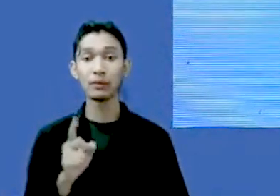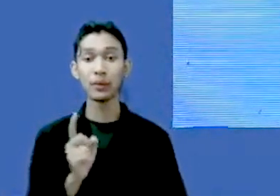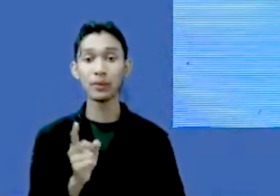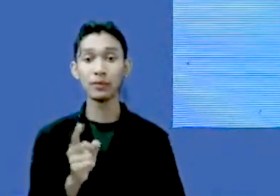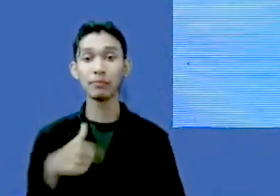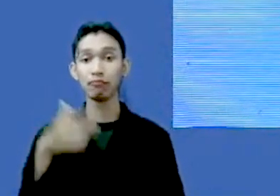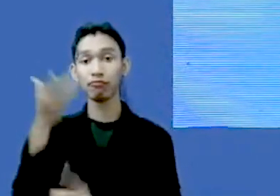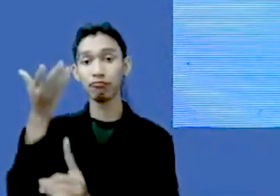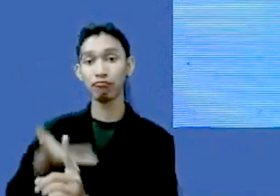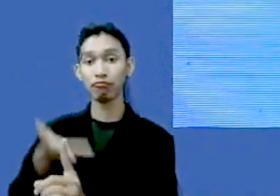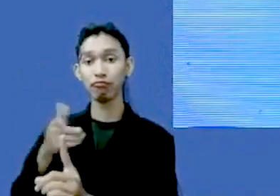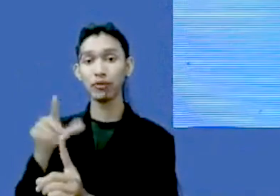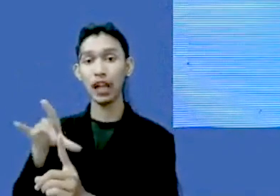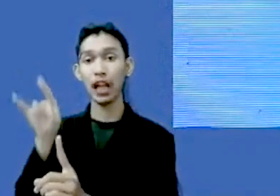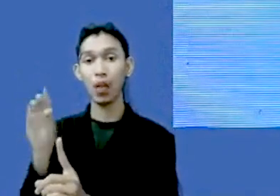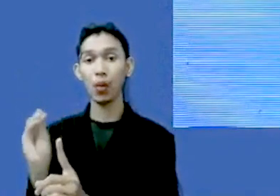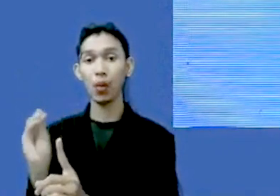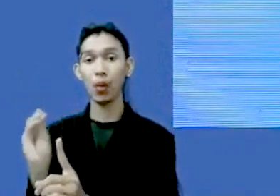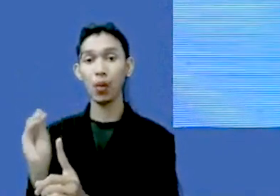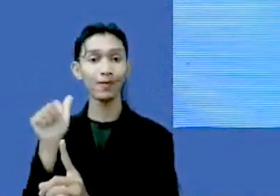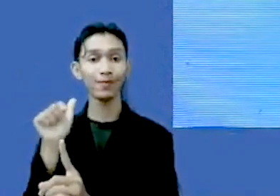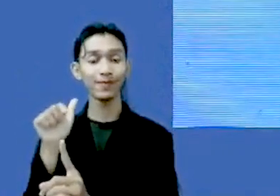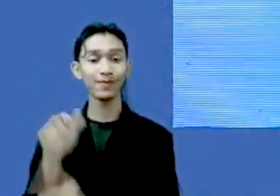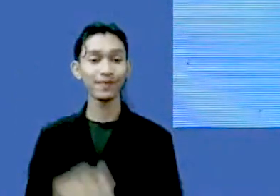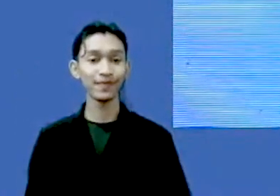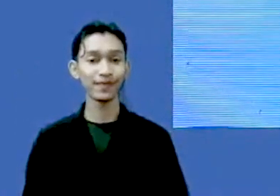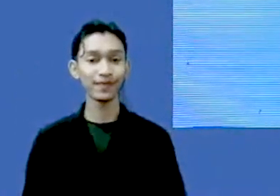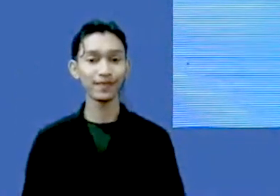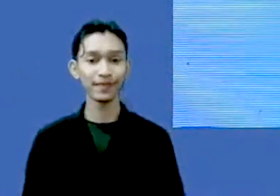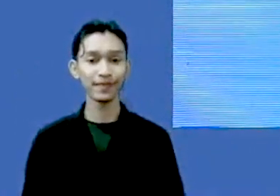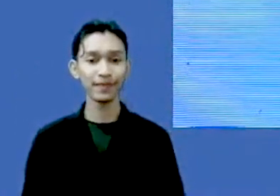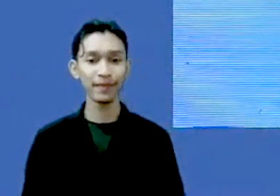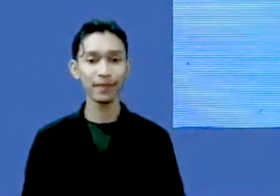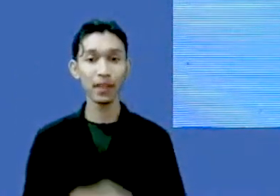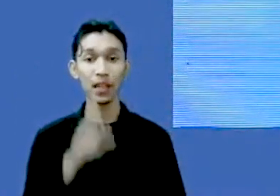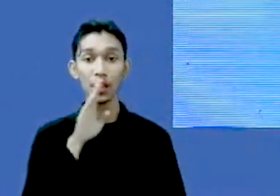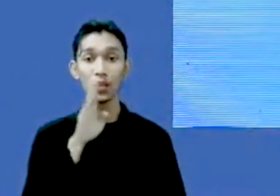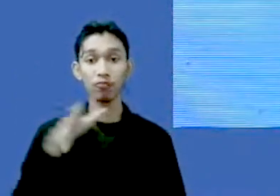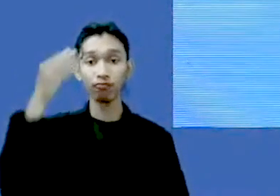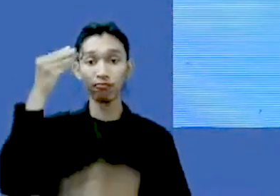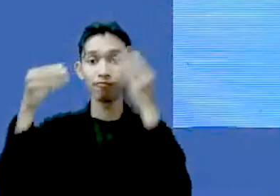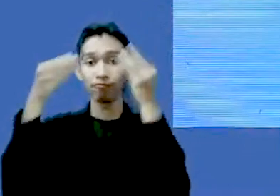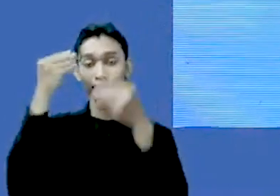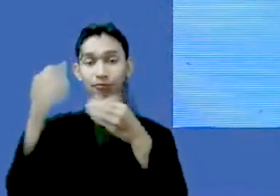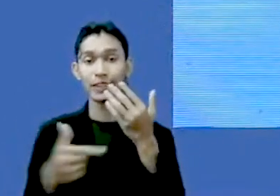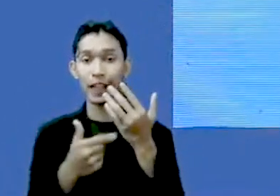ketua di dwg di itu literasi digital